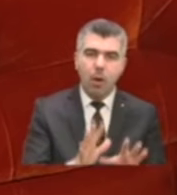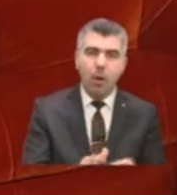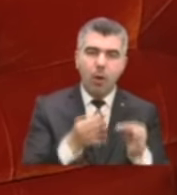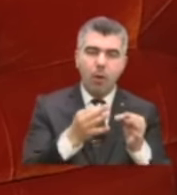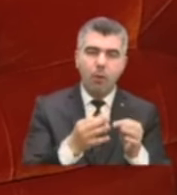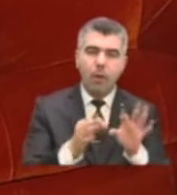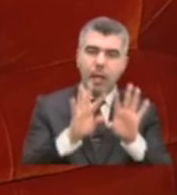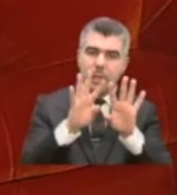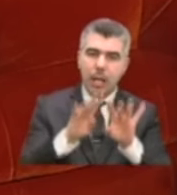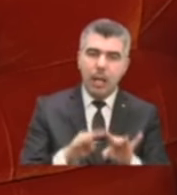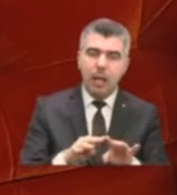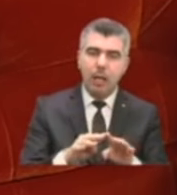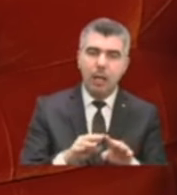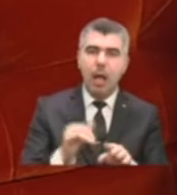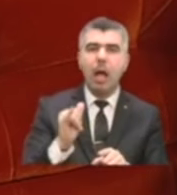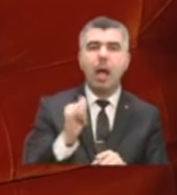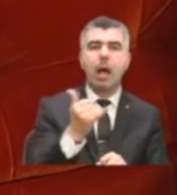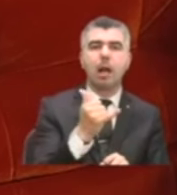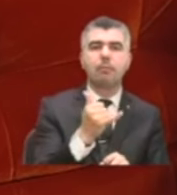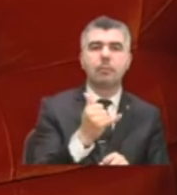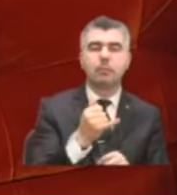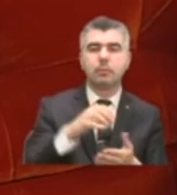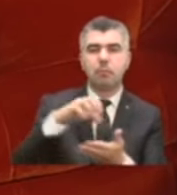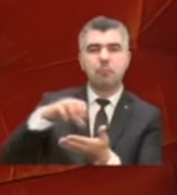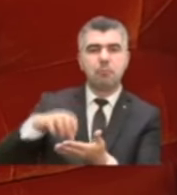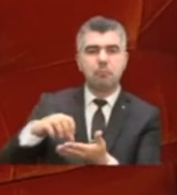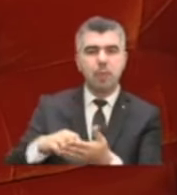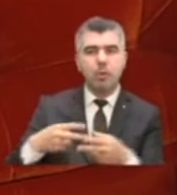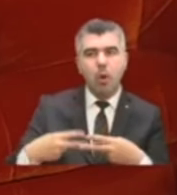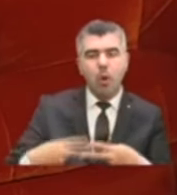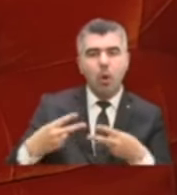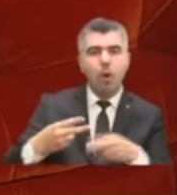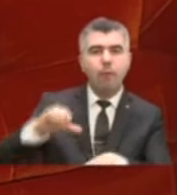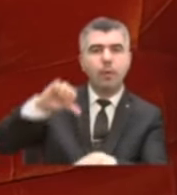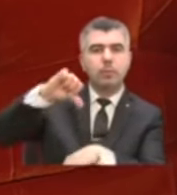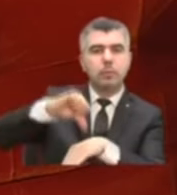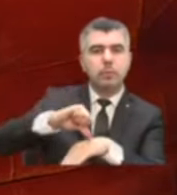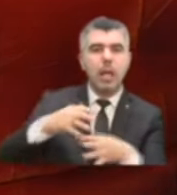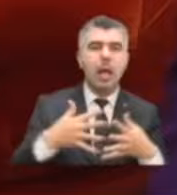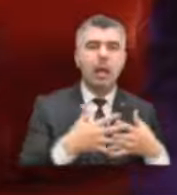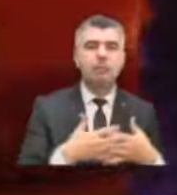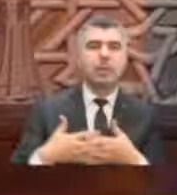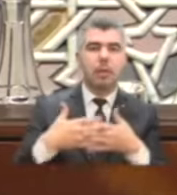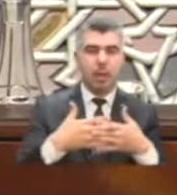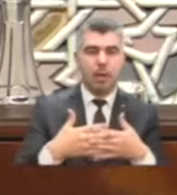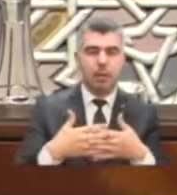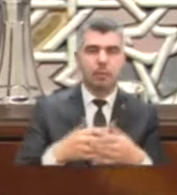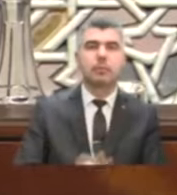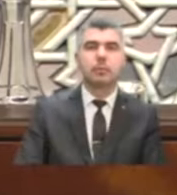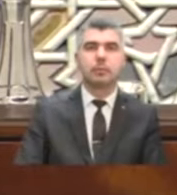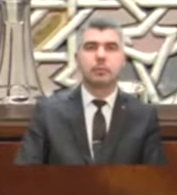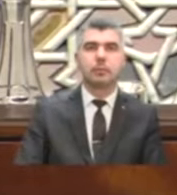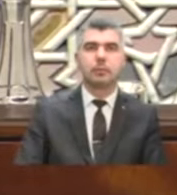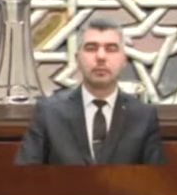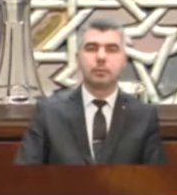التقرير الإقليمي ديال الدول العربية اللي غادي تعرض في نيويورك في مارس إن شاء الله. وشكرا السيدة